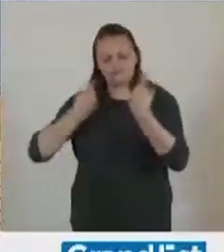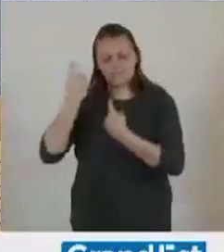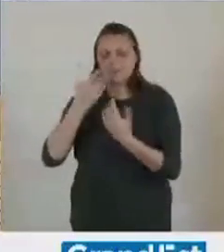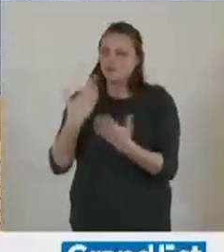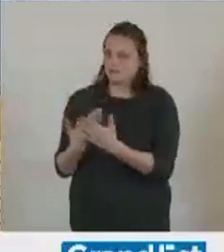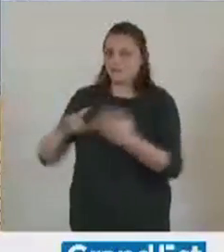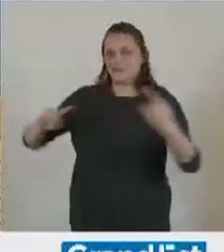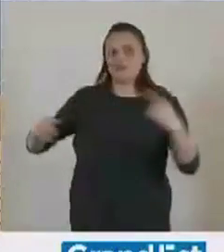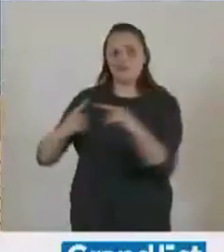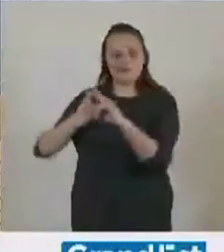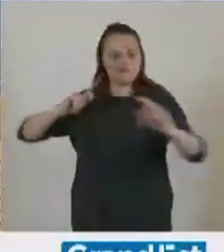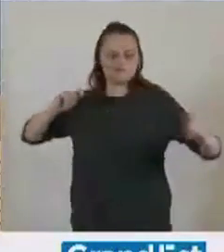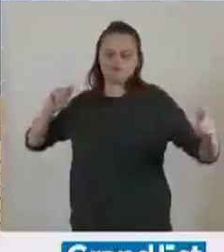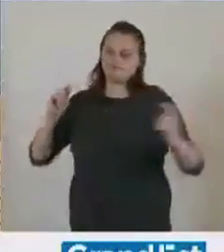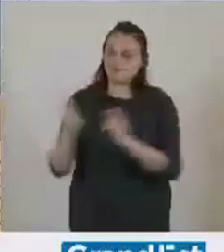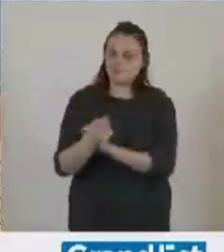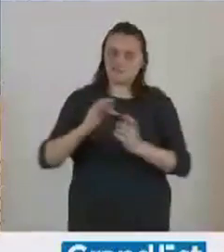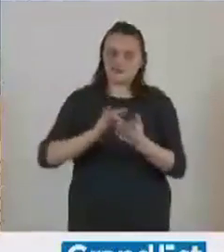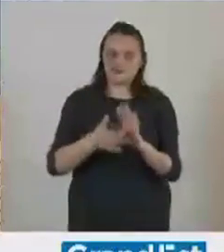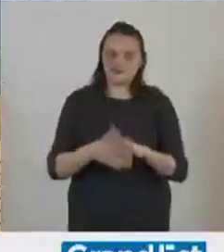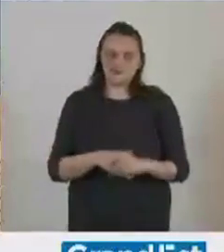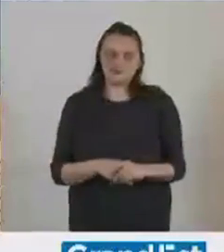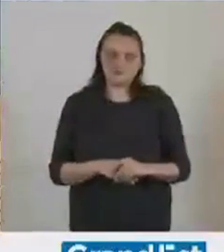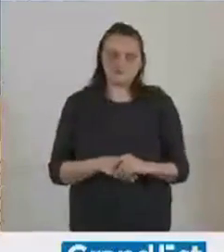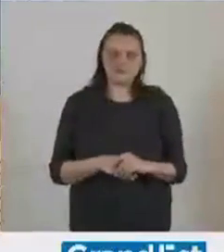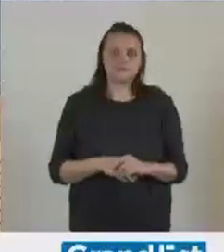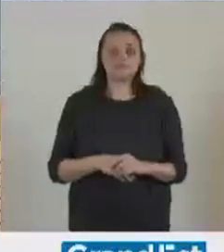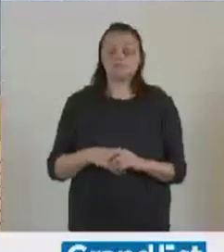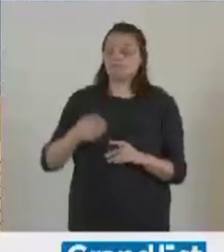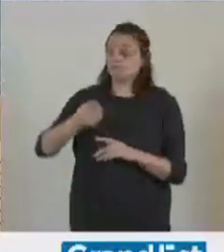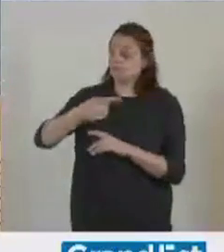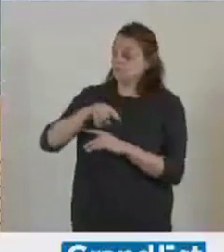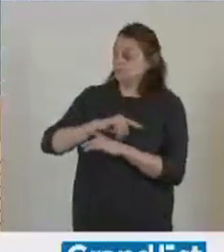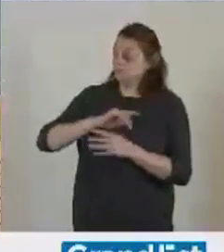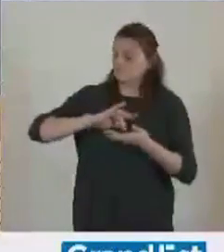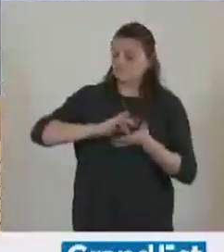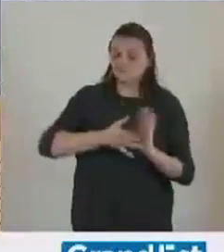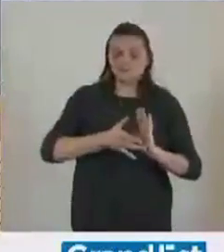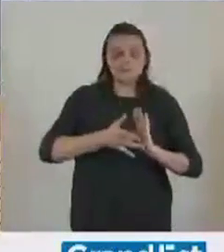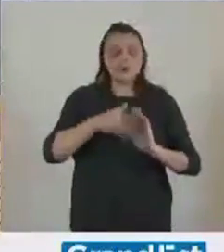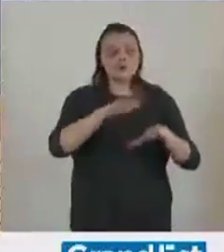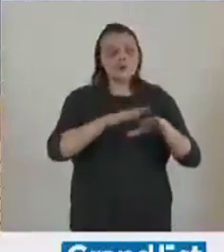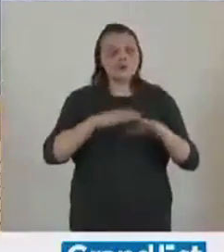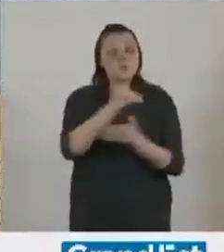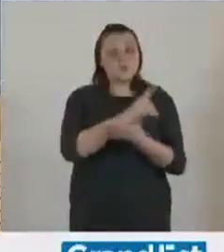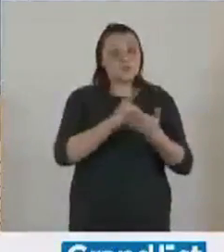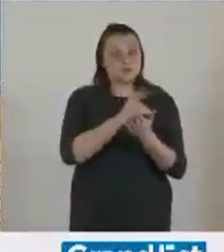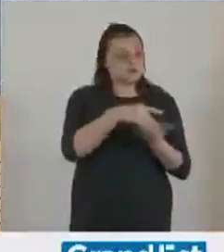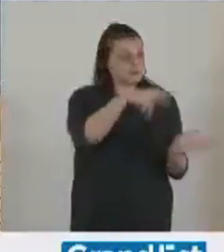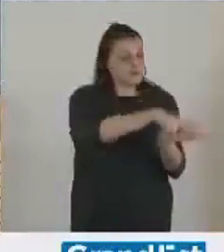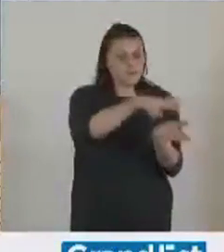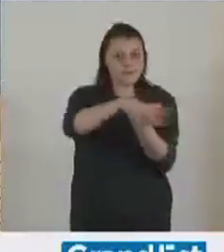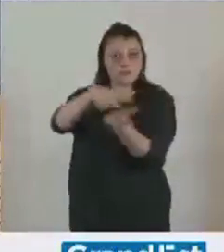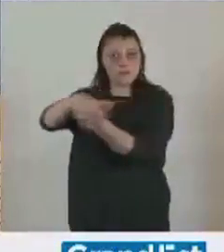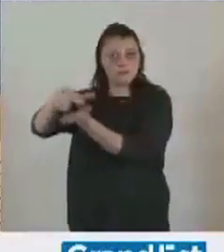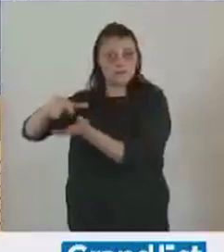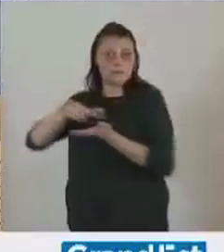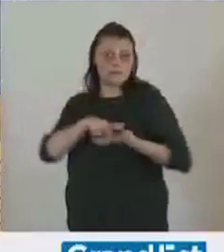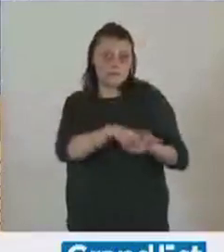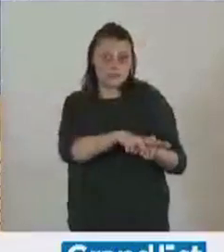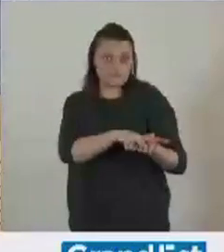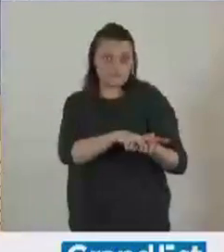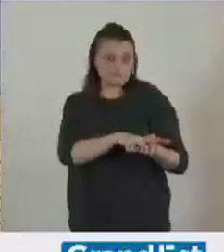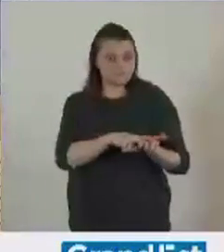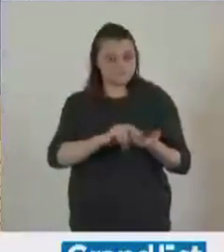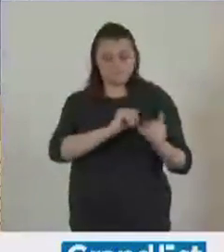conseils départementaux et tous ont admis sa valeur ajoutée et son ambition. Tous ont donc décidé de coopérer avec